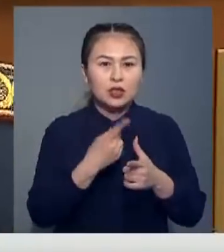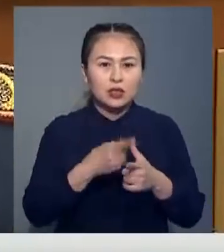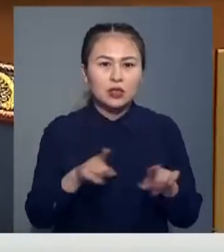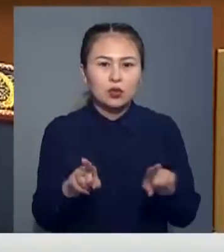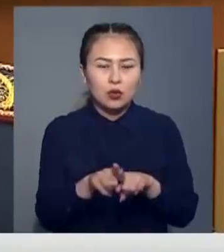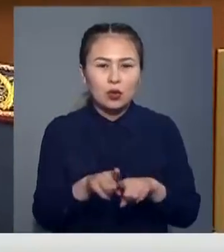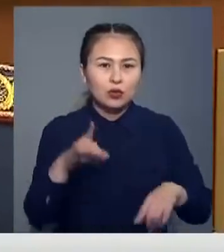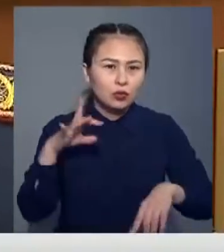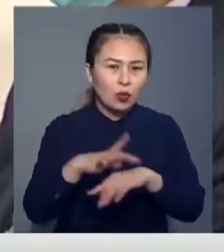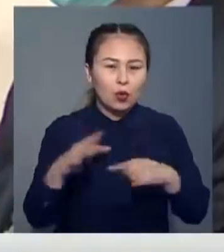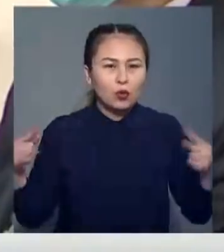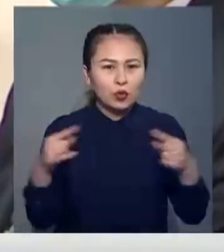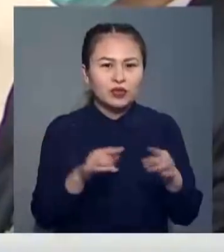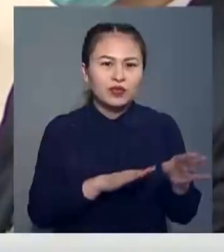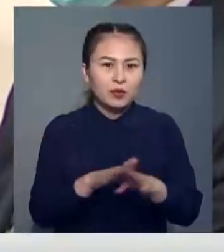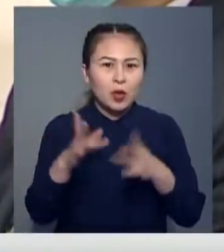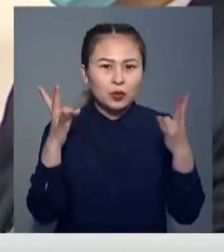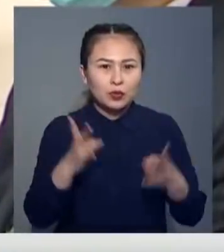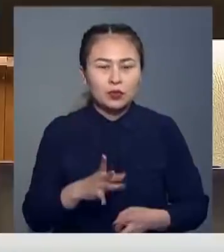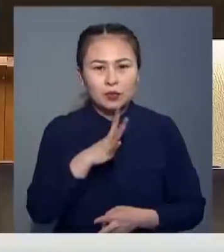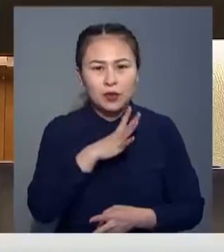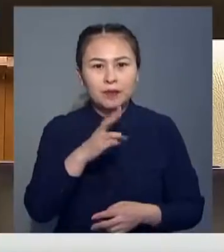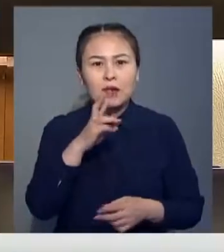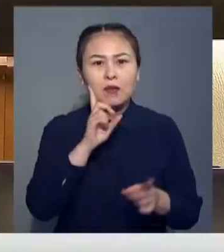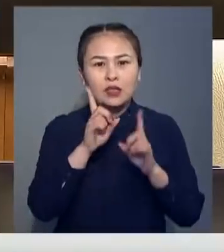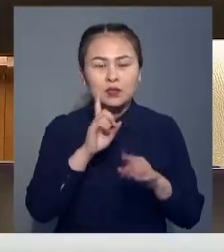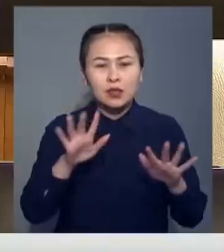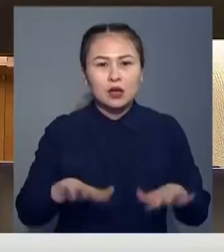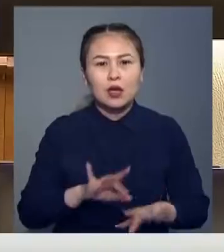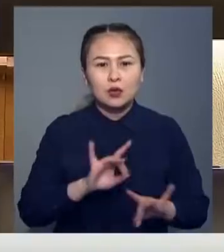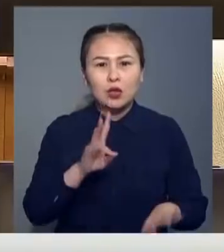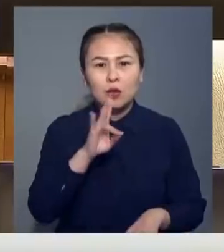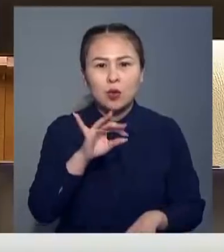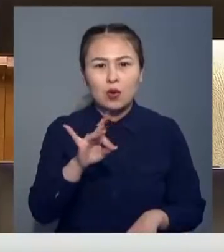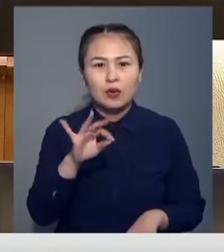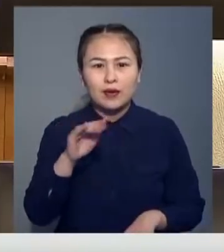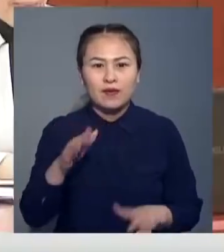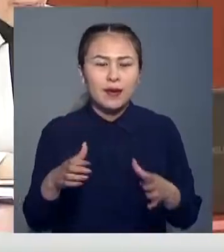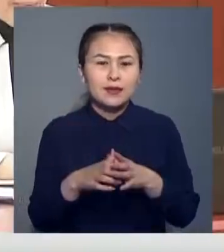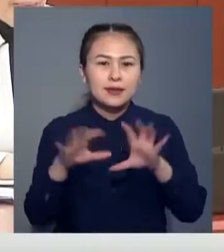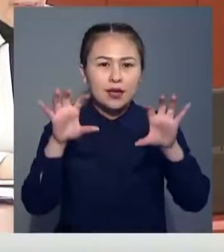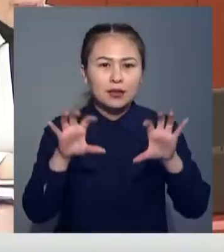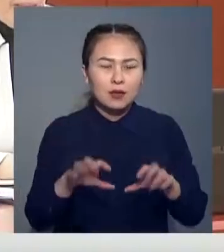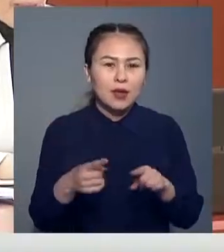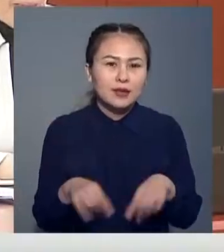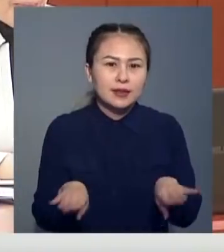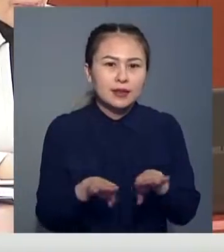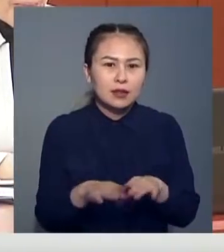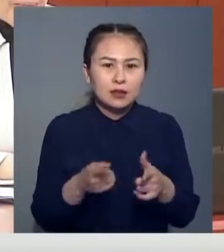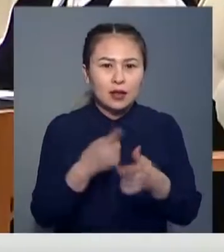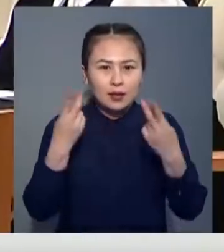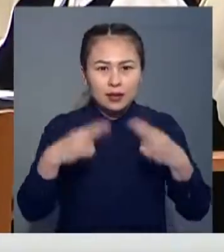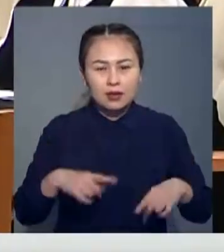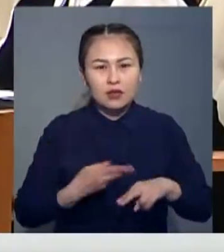жергілікті жерлерде де нақты орындау қажеттігіне баса назар аударды. Мәжіліс спикерінің айтуынша, Нұр Отан фракциясы заңнамалық